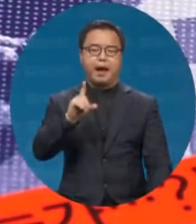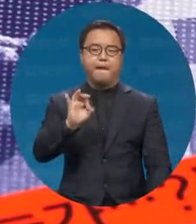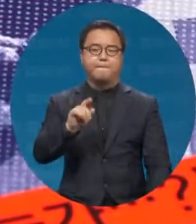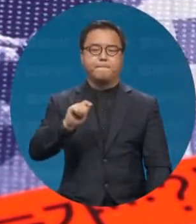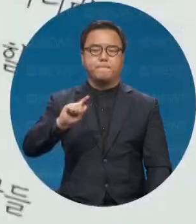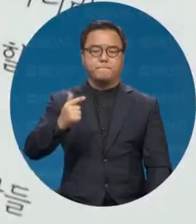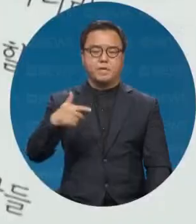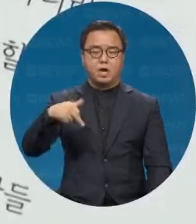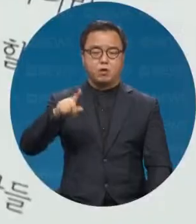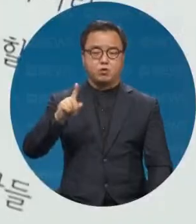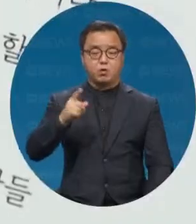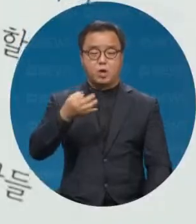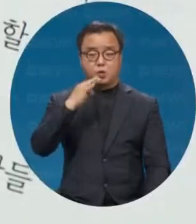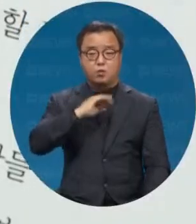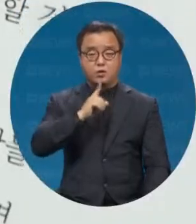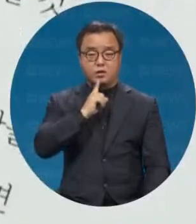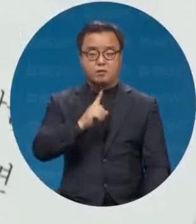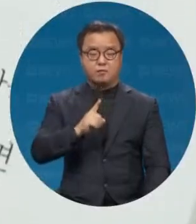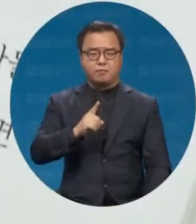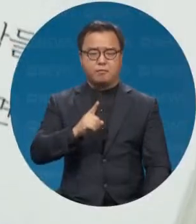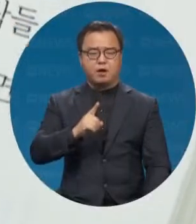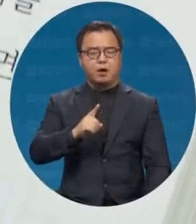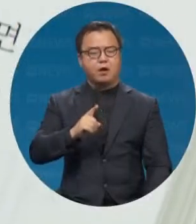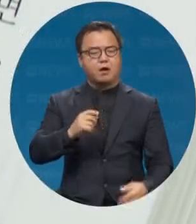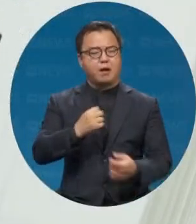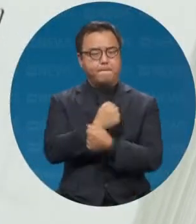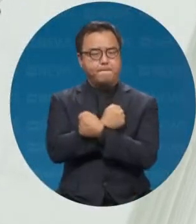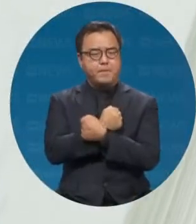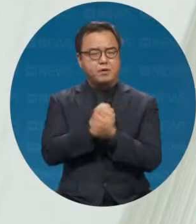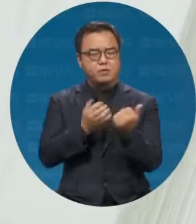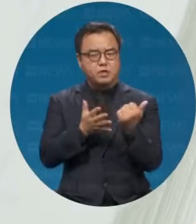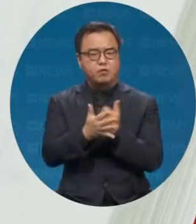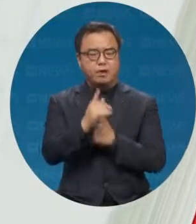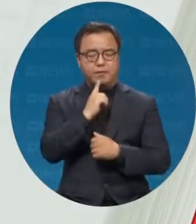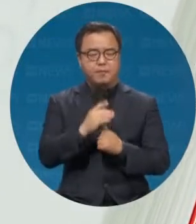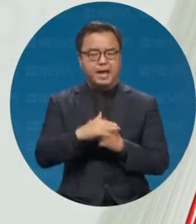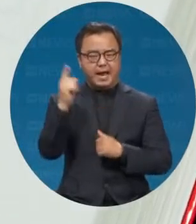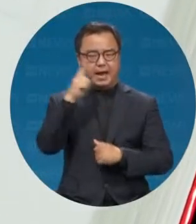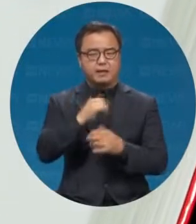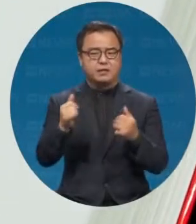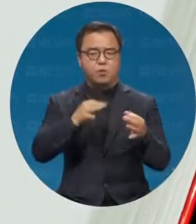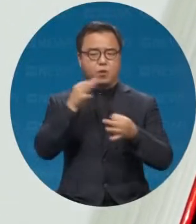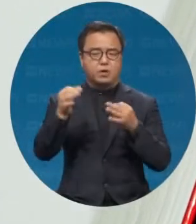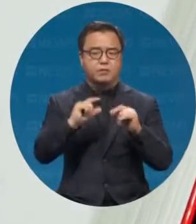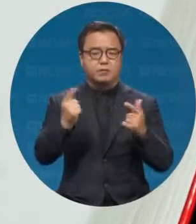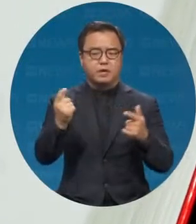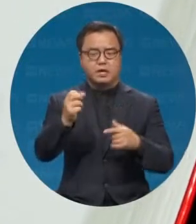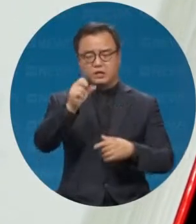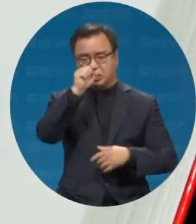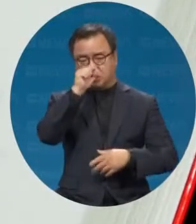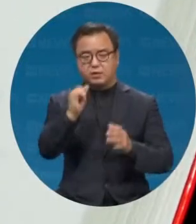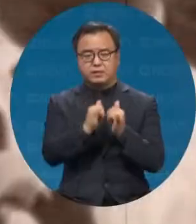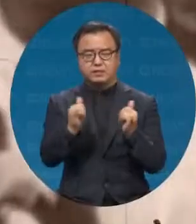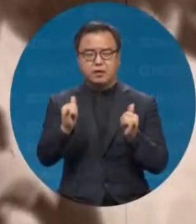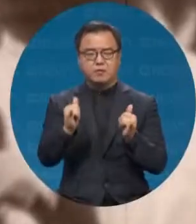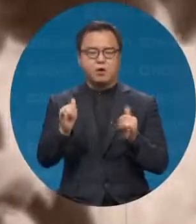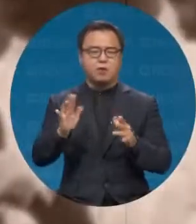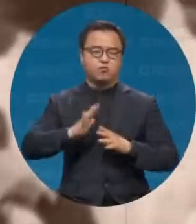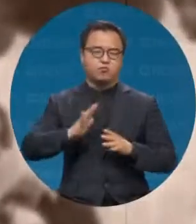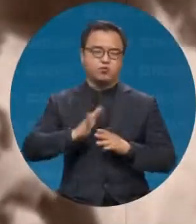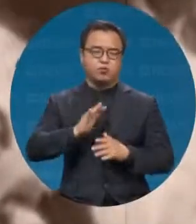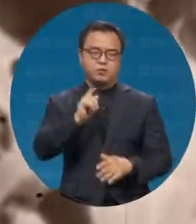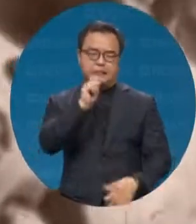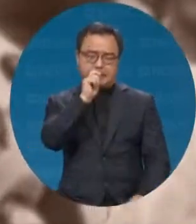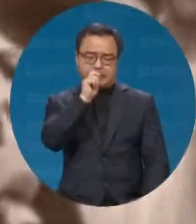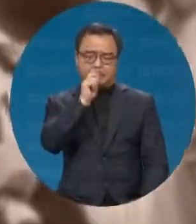이 책의 저자는 가장 큰 비극은 악한 사람들의 외침이 아닌 선한 사람들의 소름 끼치는 침묵이었다는